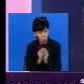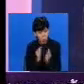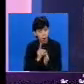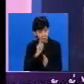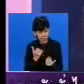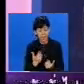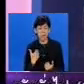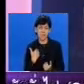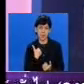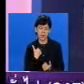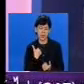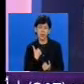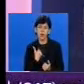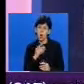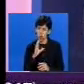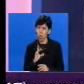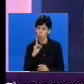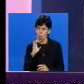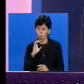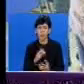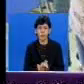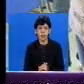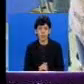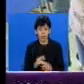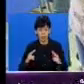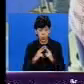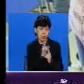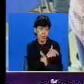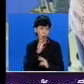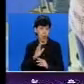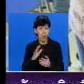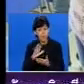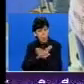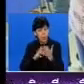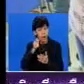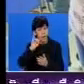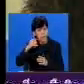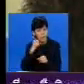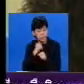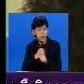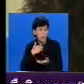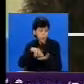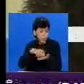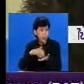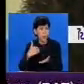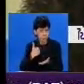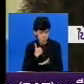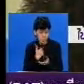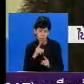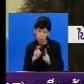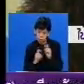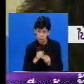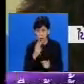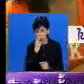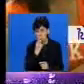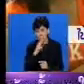สียชีวิตตอนนี้ค่ะพุ่งสูงเกือบ100คนแล้วค่ะกระทรวงสาธารณสุขอาร์เจนตินาได้มีการแถลงเพิ่มจำนวนผู้เสียชีวิตจาก